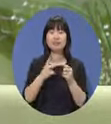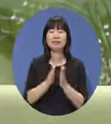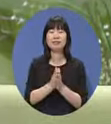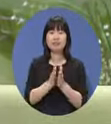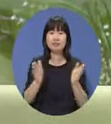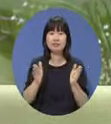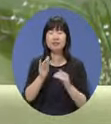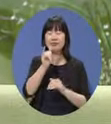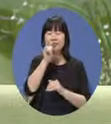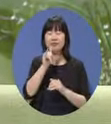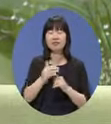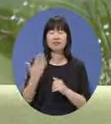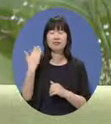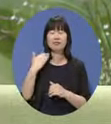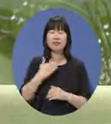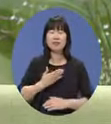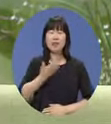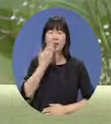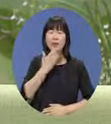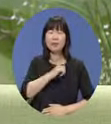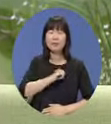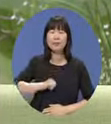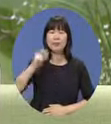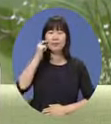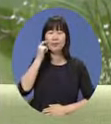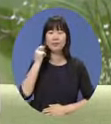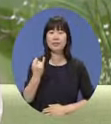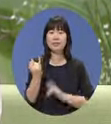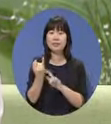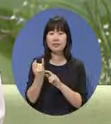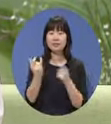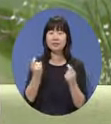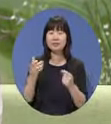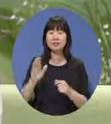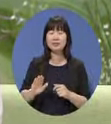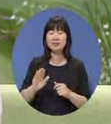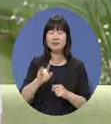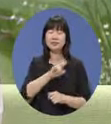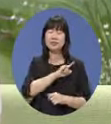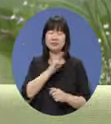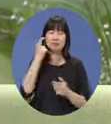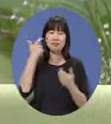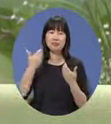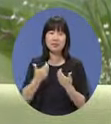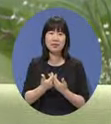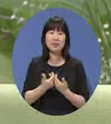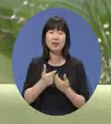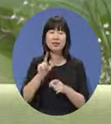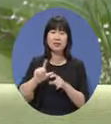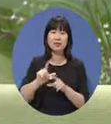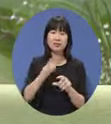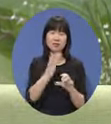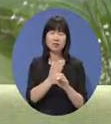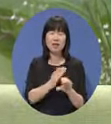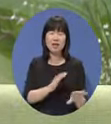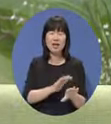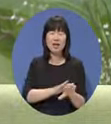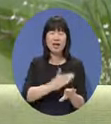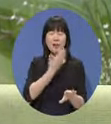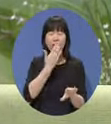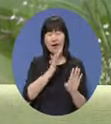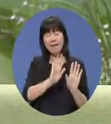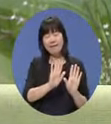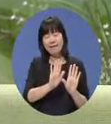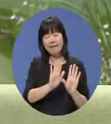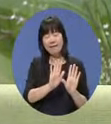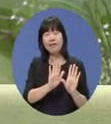지은이의 사연을 함께 했었는데 오늘은 아마 그 반대 가장 많이들 고민하시는 잘 안 먹는 징글징글하게 안 먹는 아이의